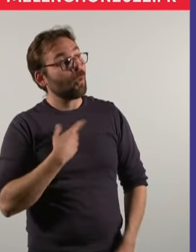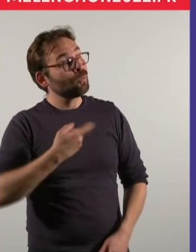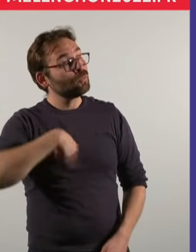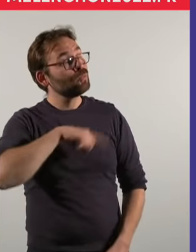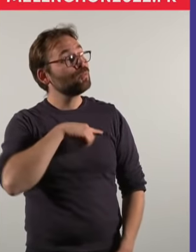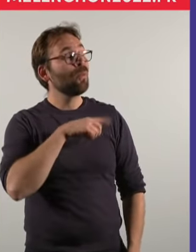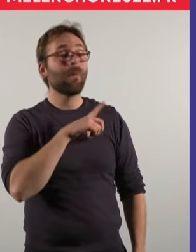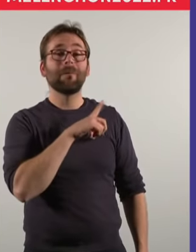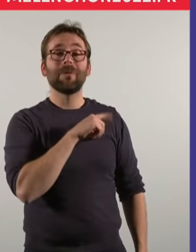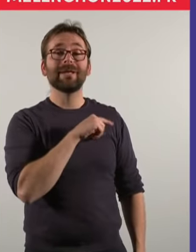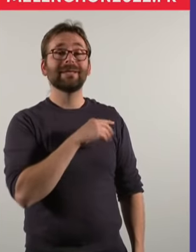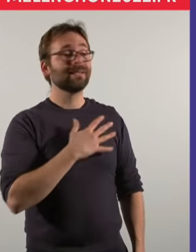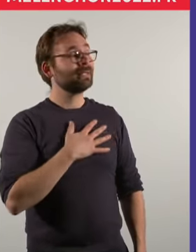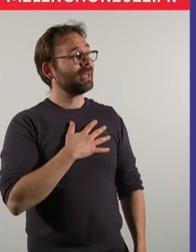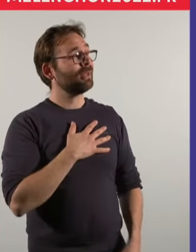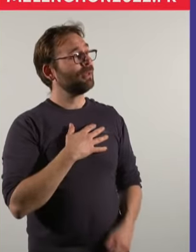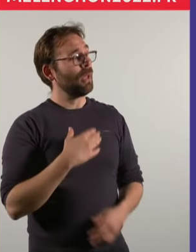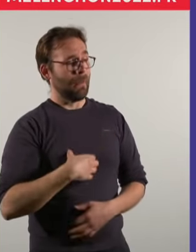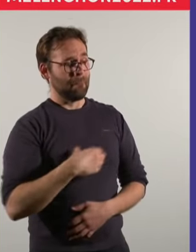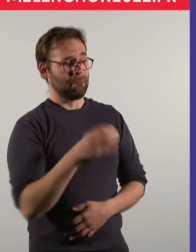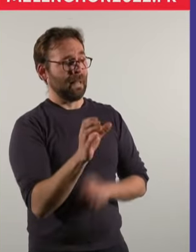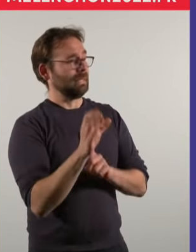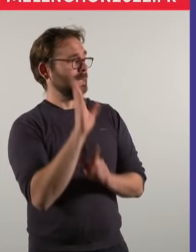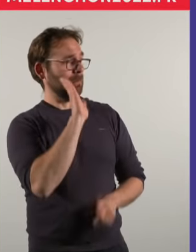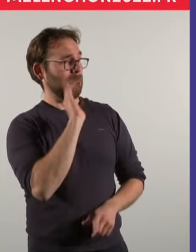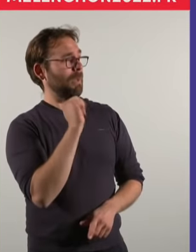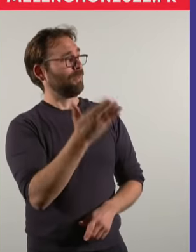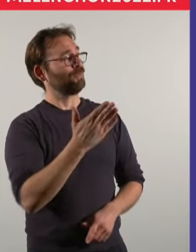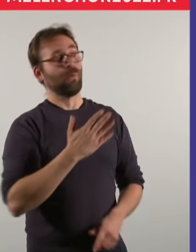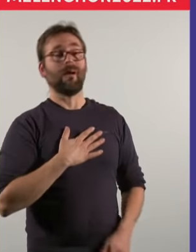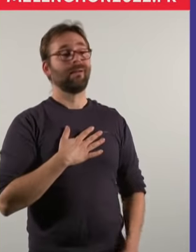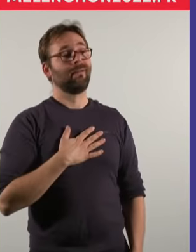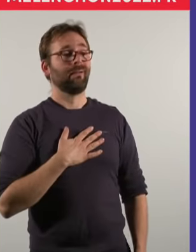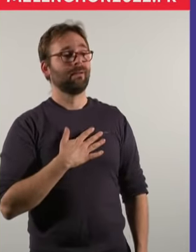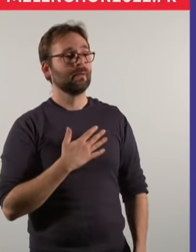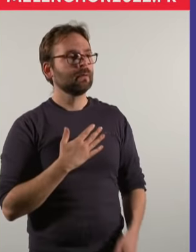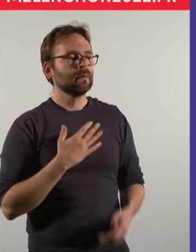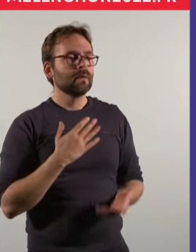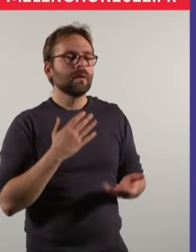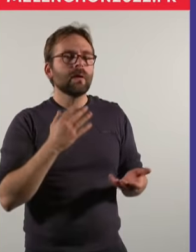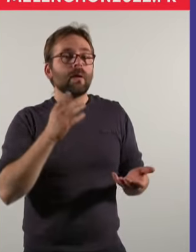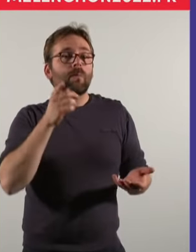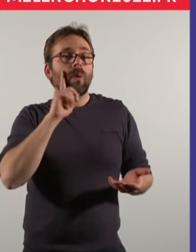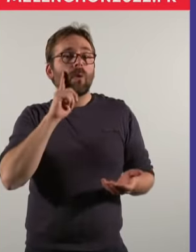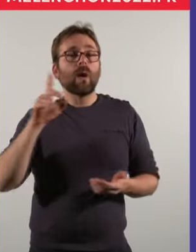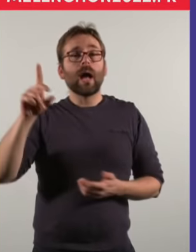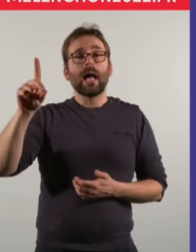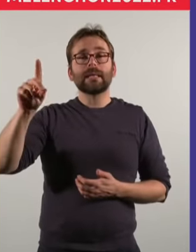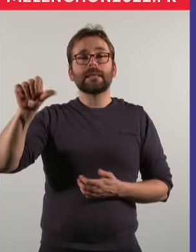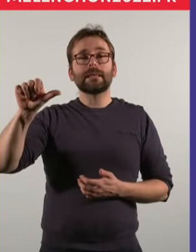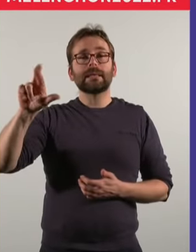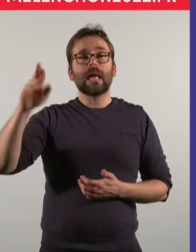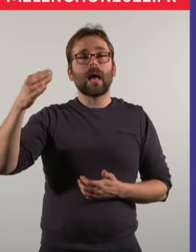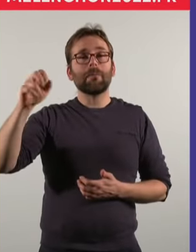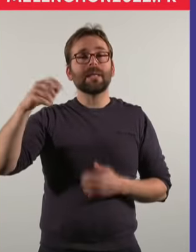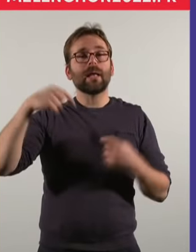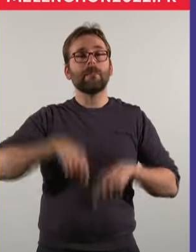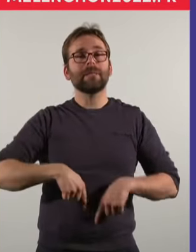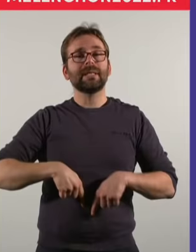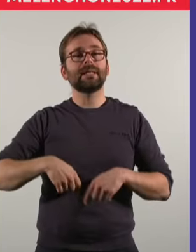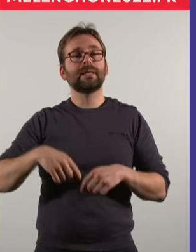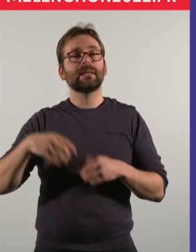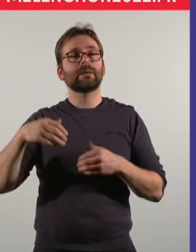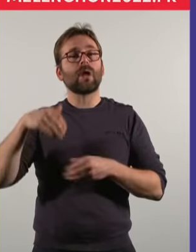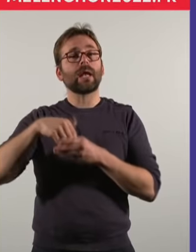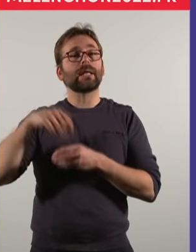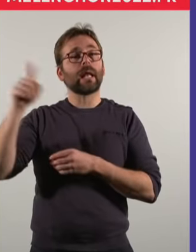autres policiers, on n'a pas besoin de pass sanitaire ». Parce que M. Darmanin nous en a exemptés. Voilà